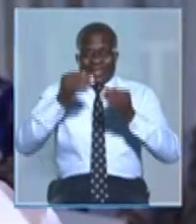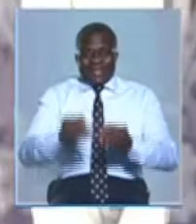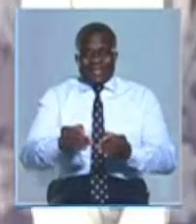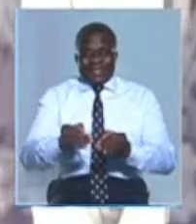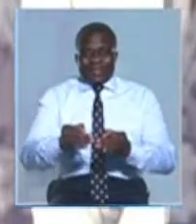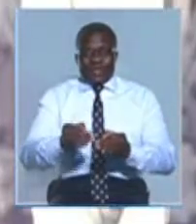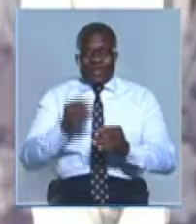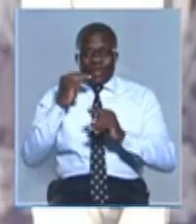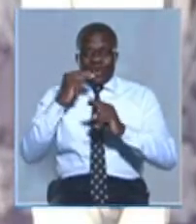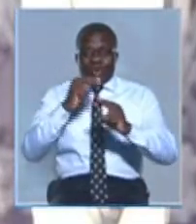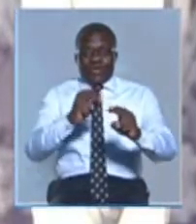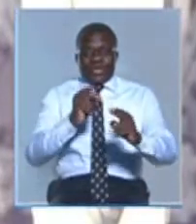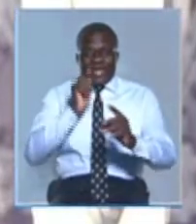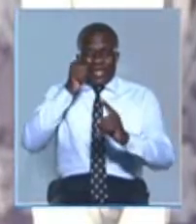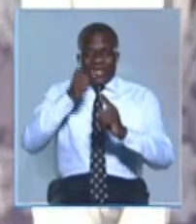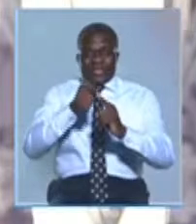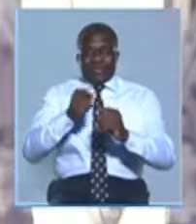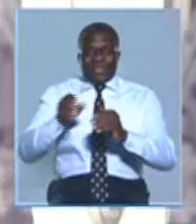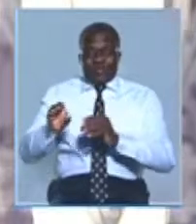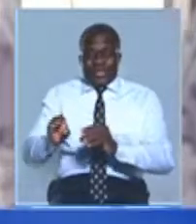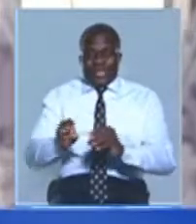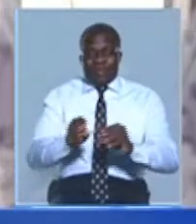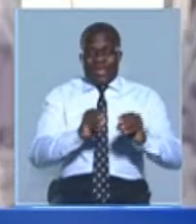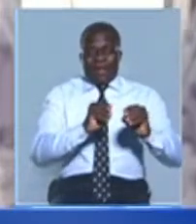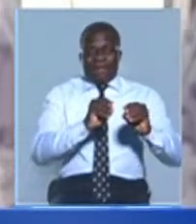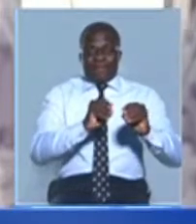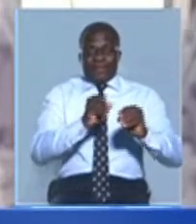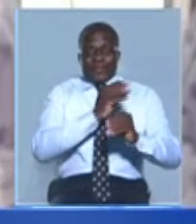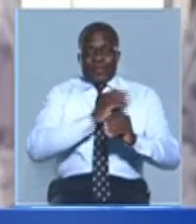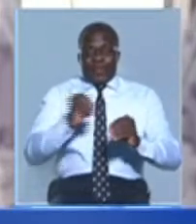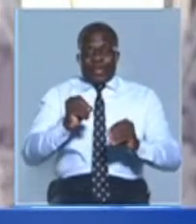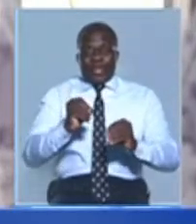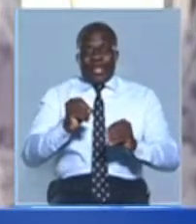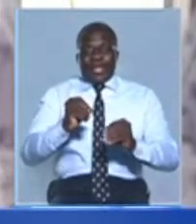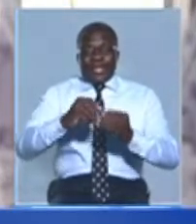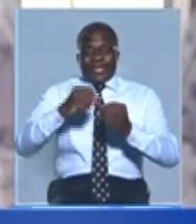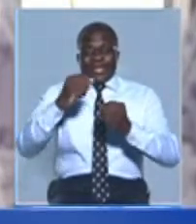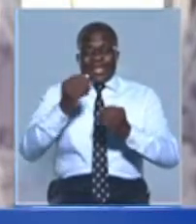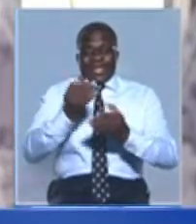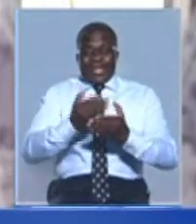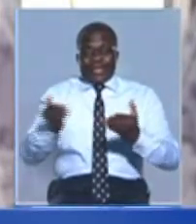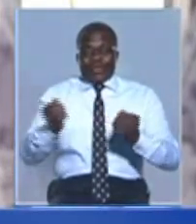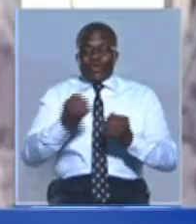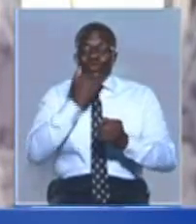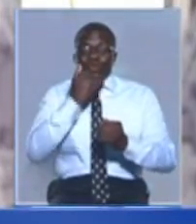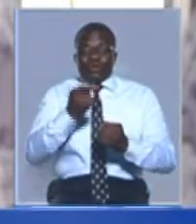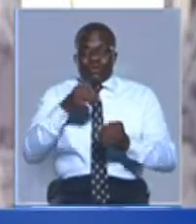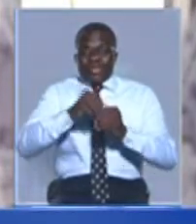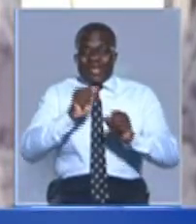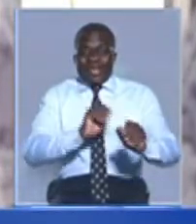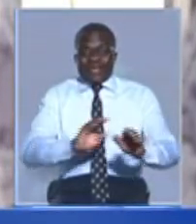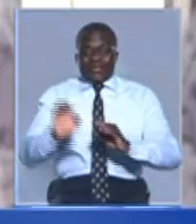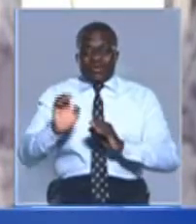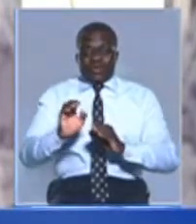au regard des objectifs de départ et des finalités de l'action.